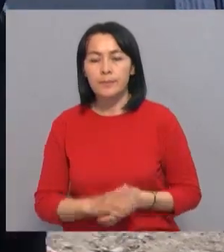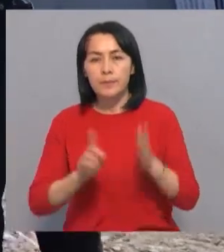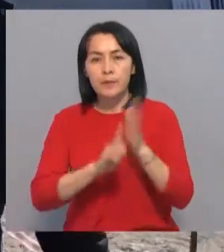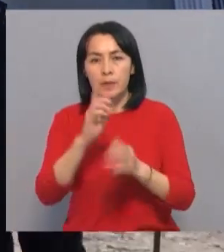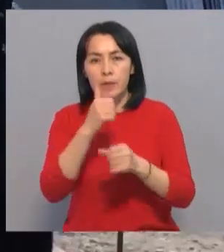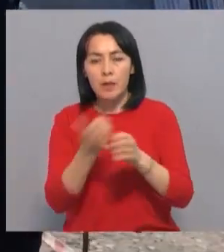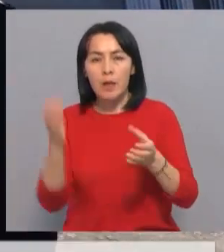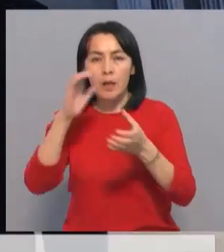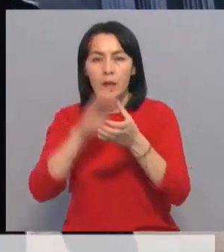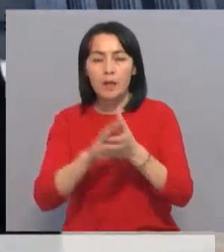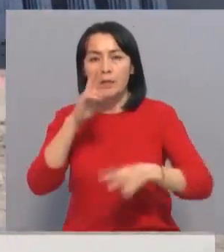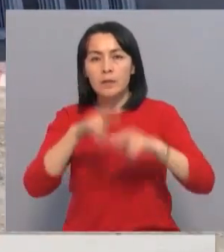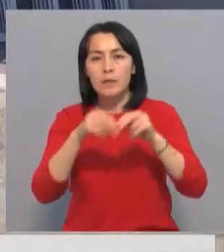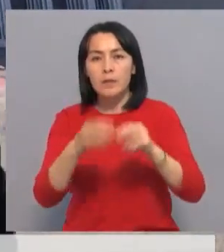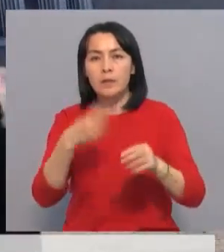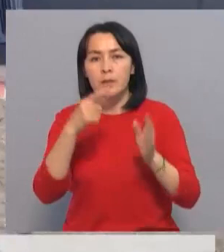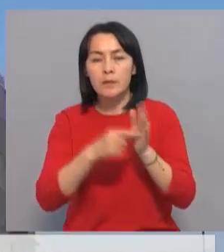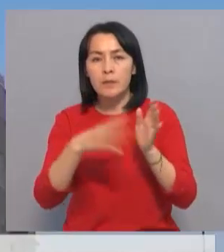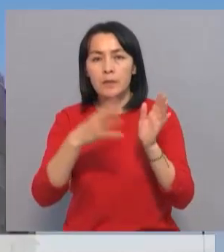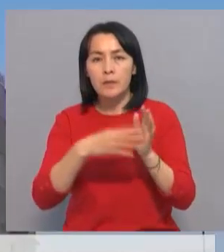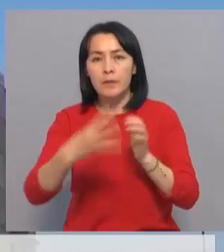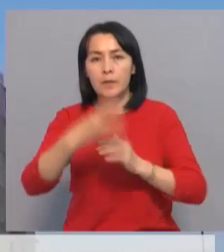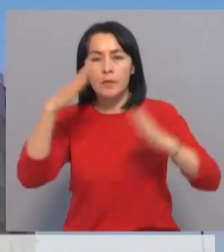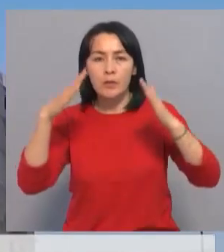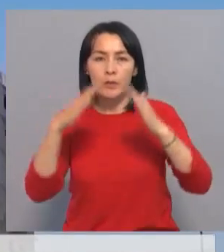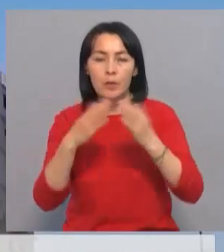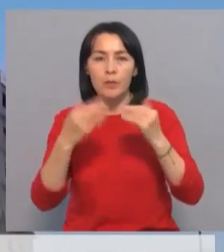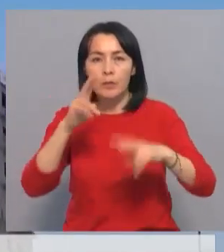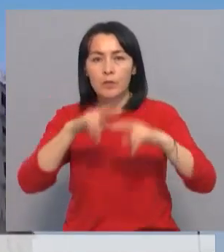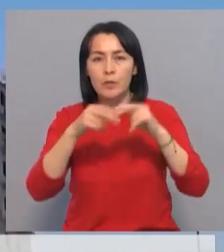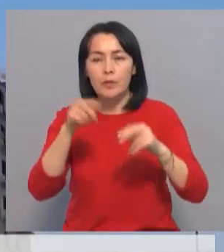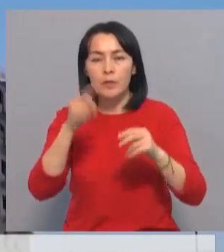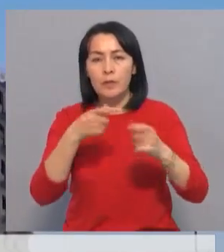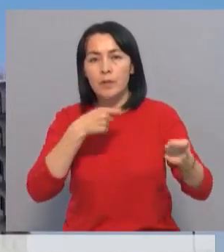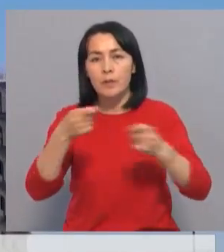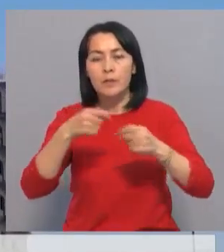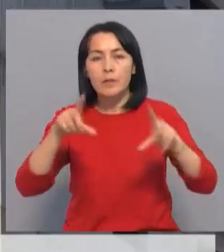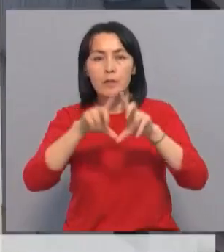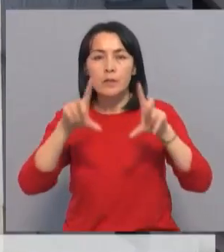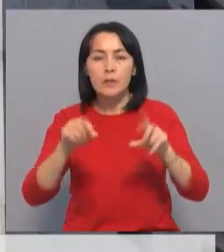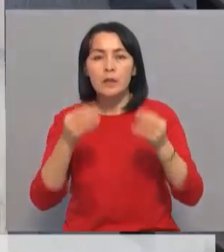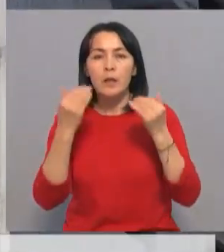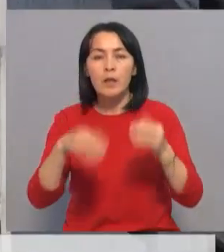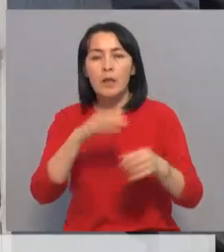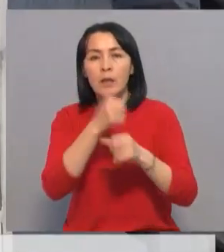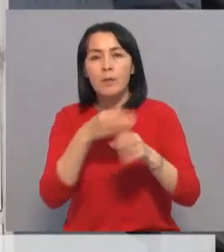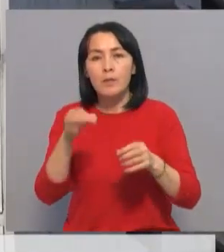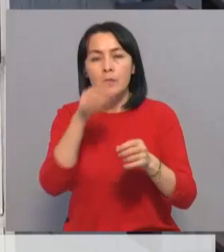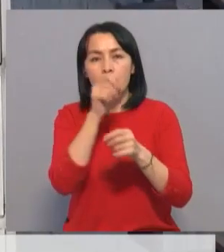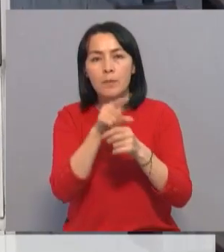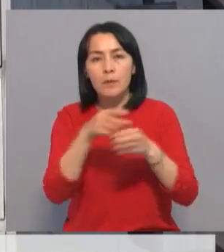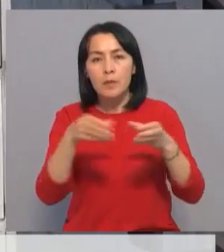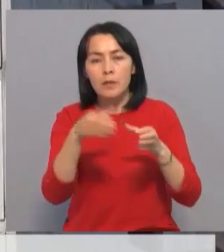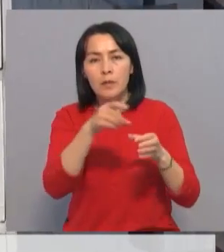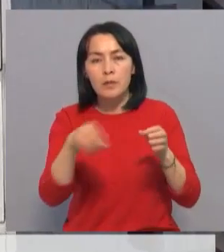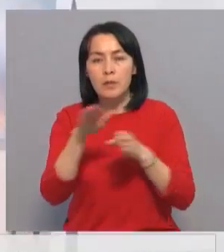Сначала аким ознакомился со строительством 7-9-этажных жилых домов, строящихся в административно-деловом центре. Глава региона поручил